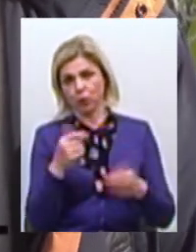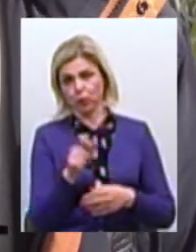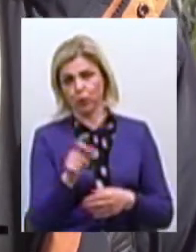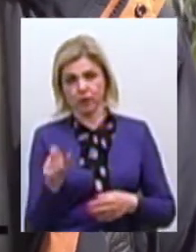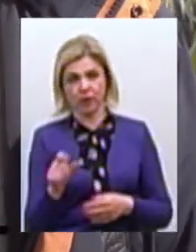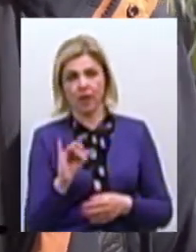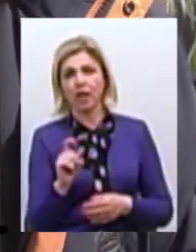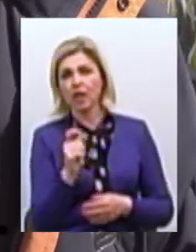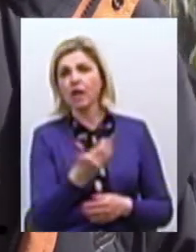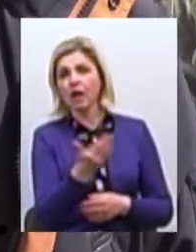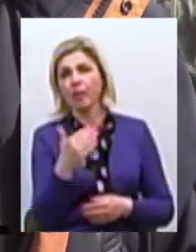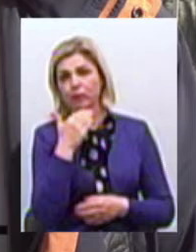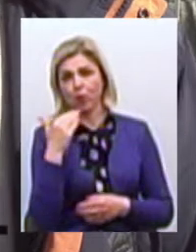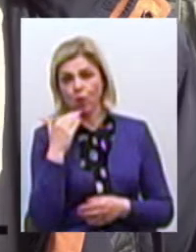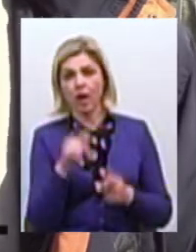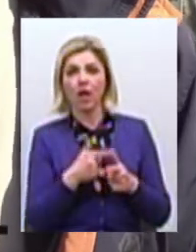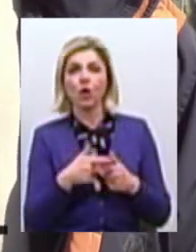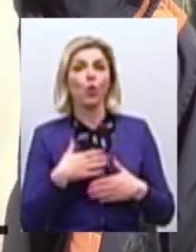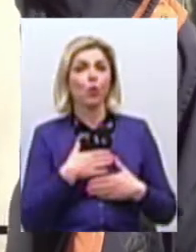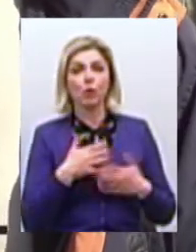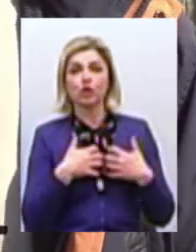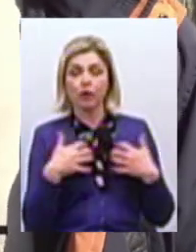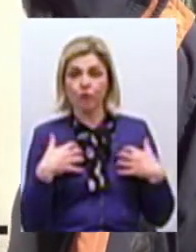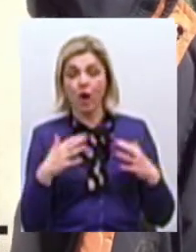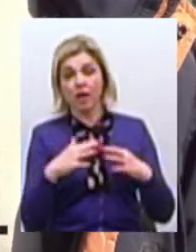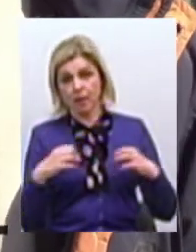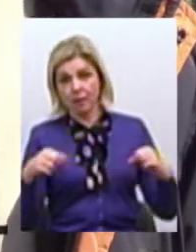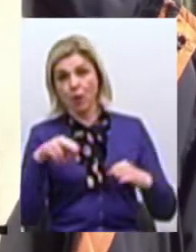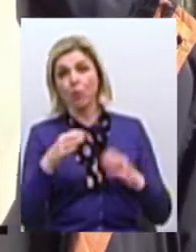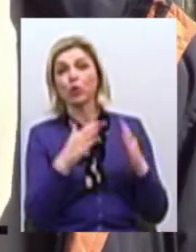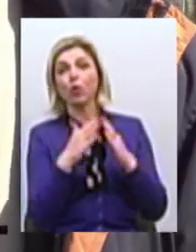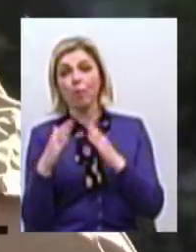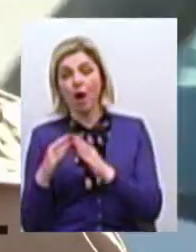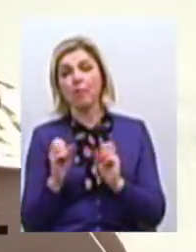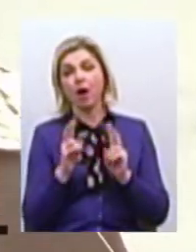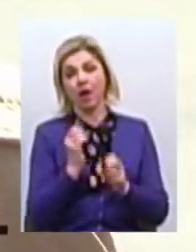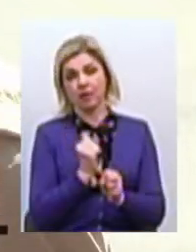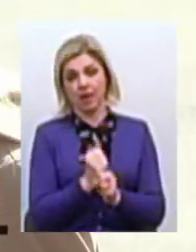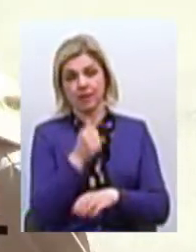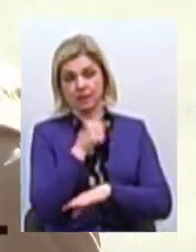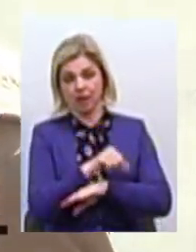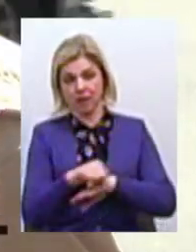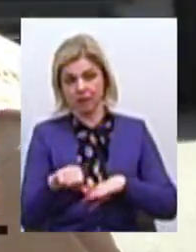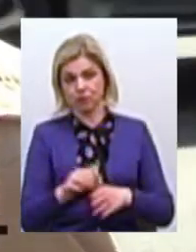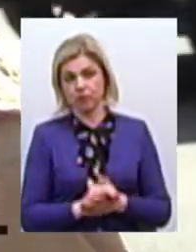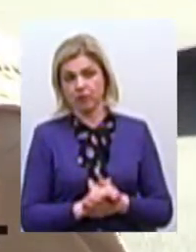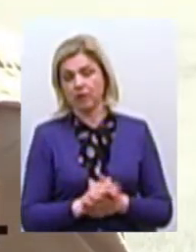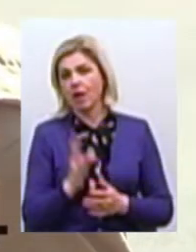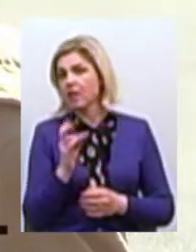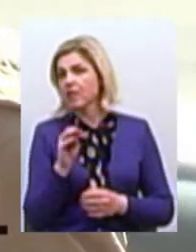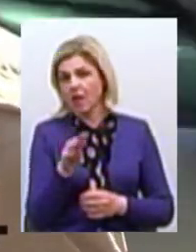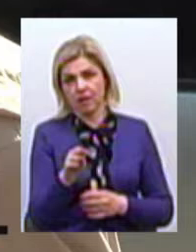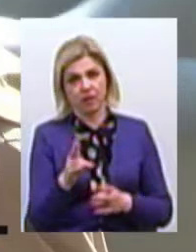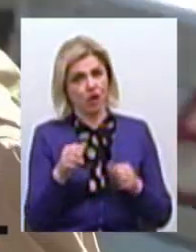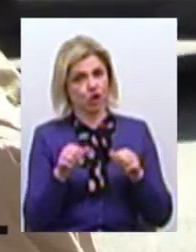много. Слишком. Или людям, там, любителям животных, разобрать их по домам, как это делают за границей. Нет, конечно. Конечно, не